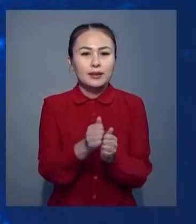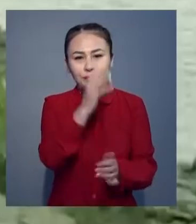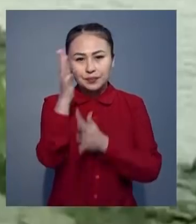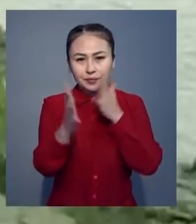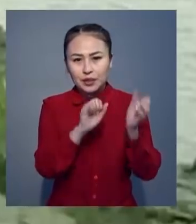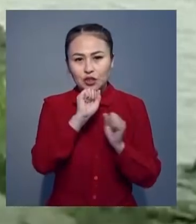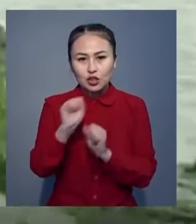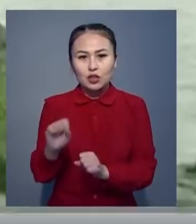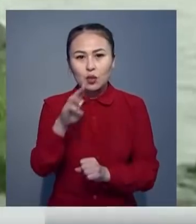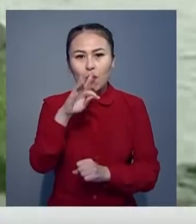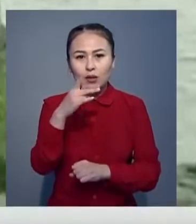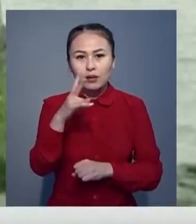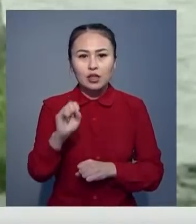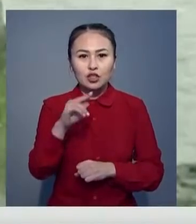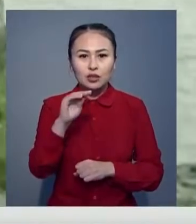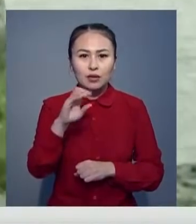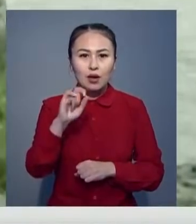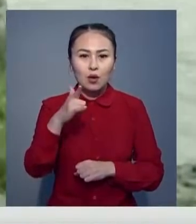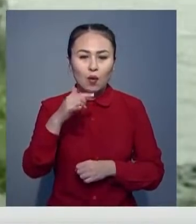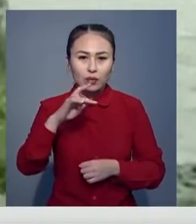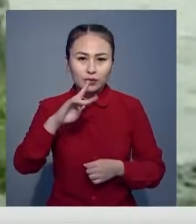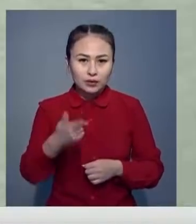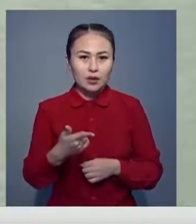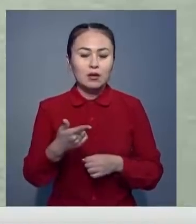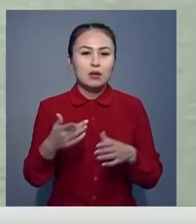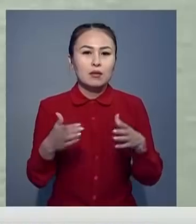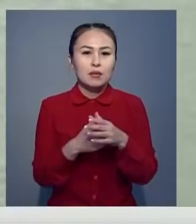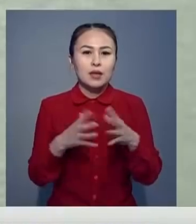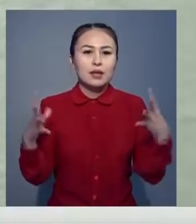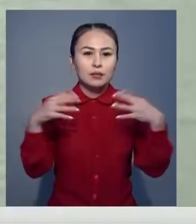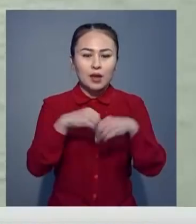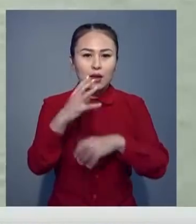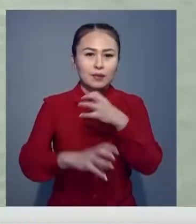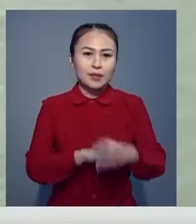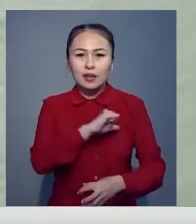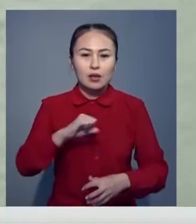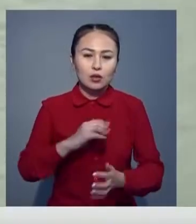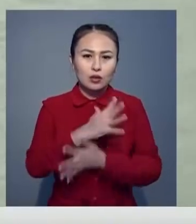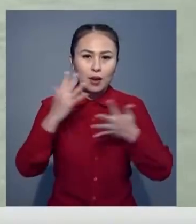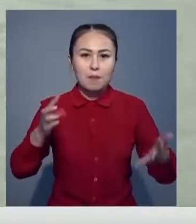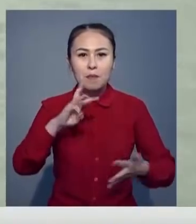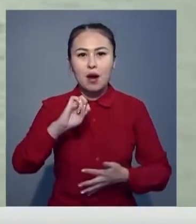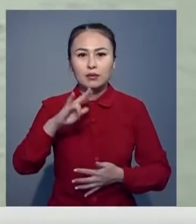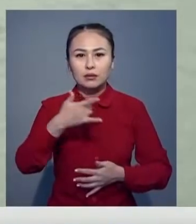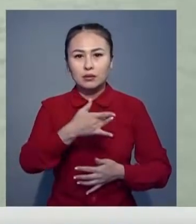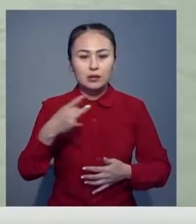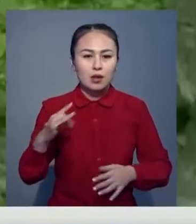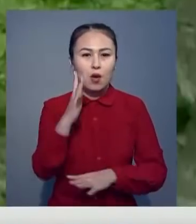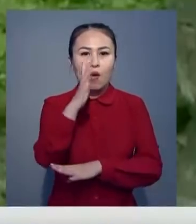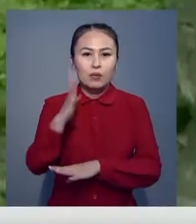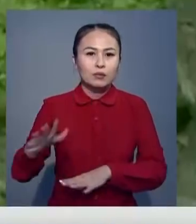қорғану шаралары жүргізіліп жатыр. Ол Монгла, Читтагонг порттарымен бірге әлемдегі ең үлкен мангыр орманы